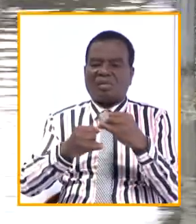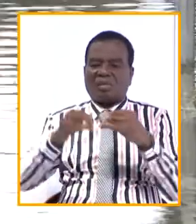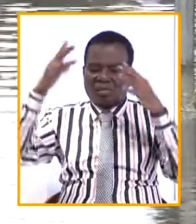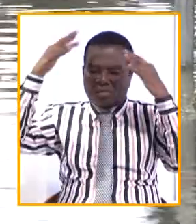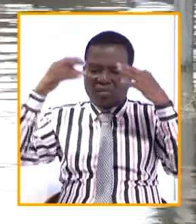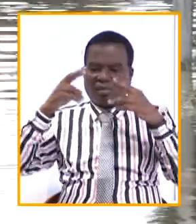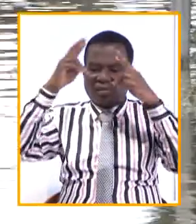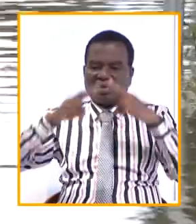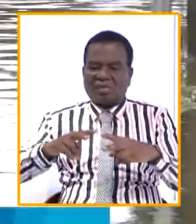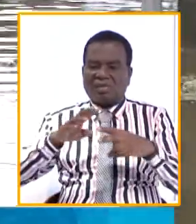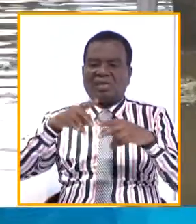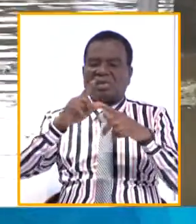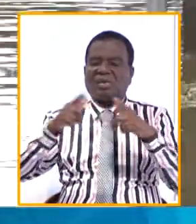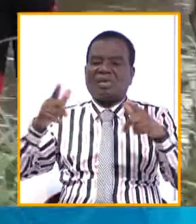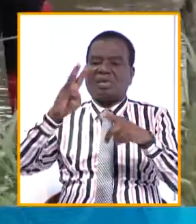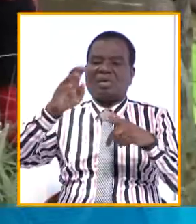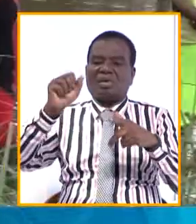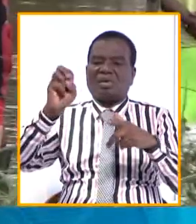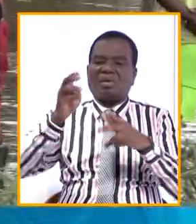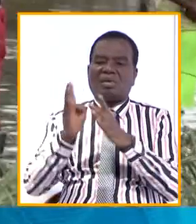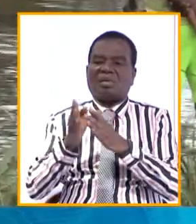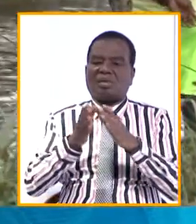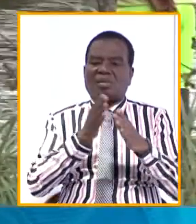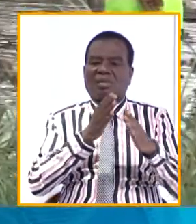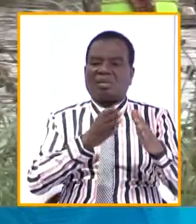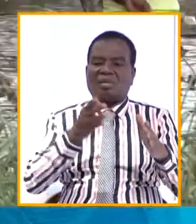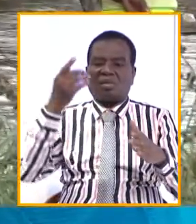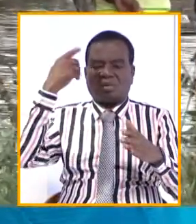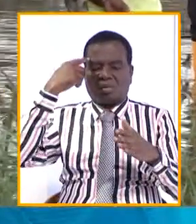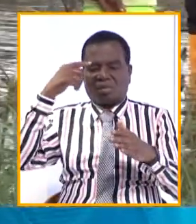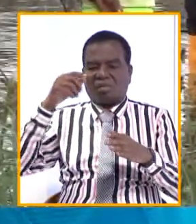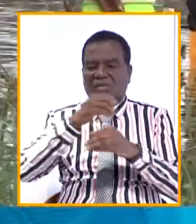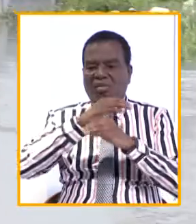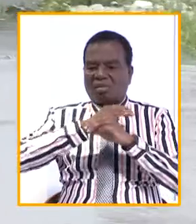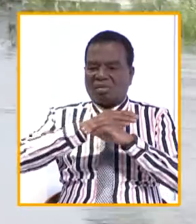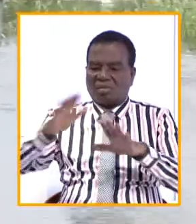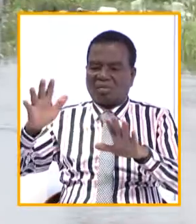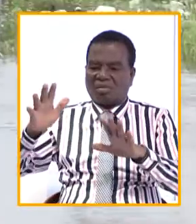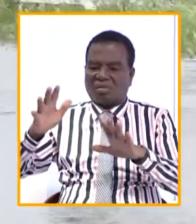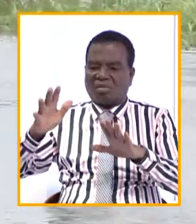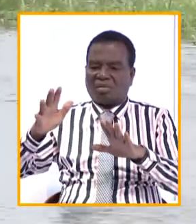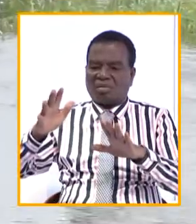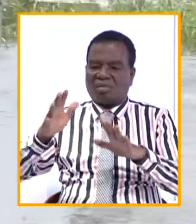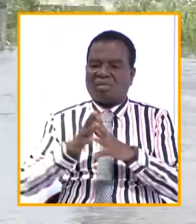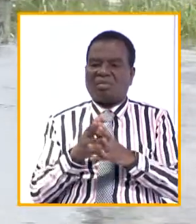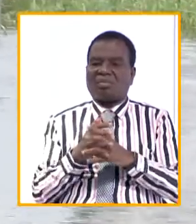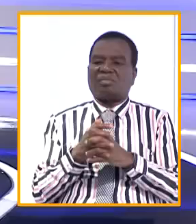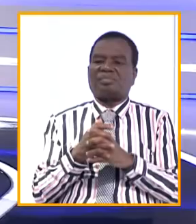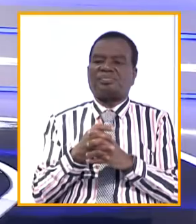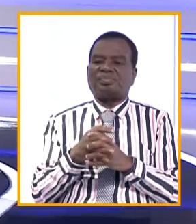ville de Grand Bassam et ses autorités se prépare afin d'être définitivement épargné par d'éventuelles